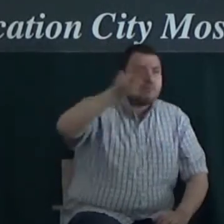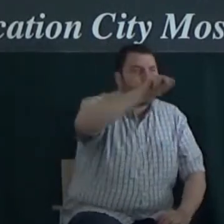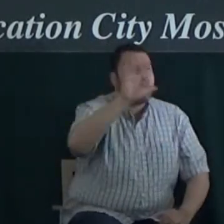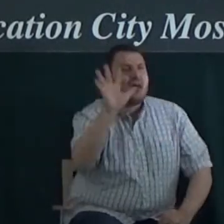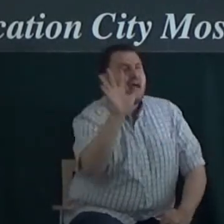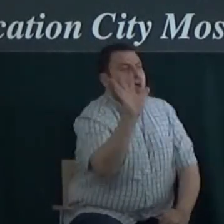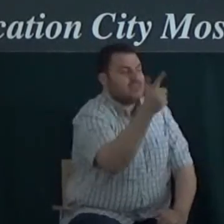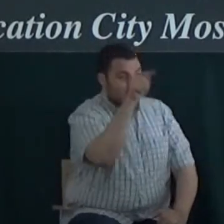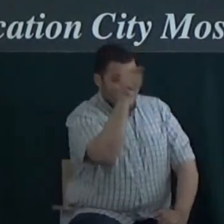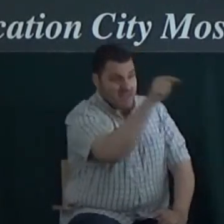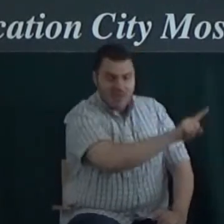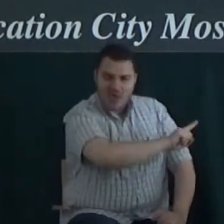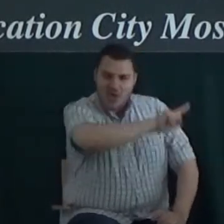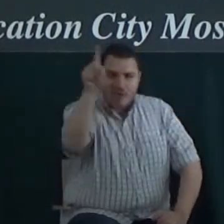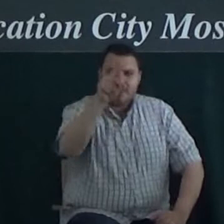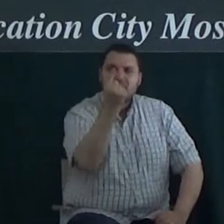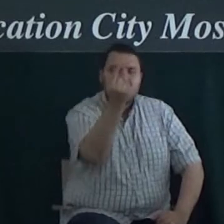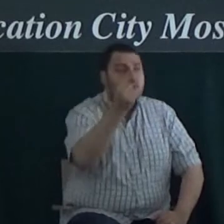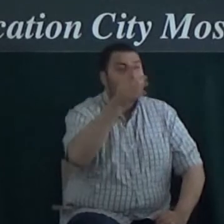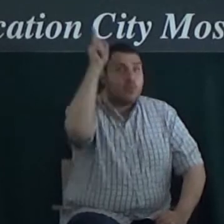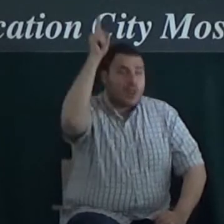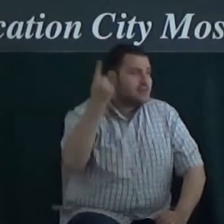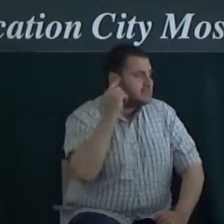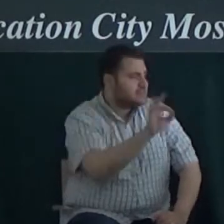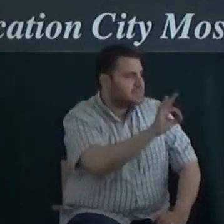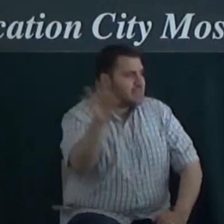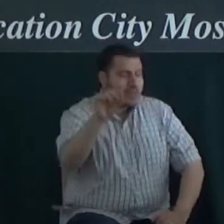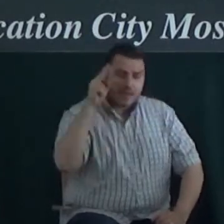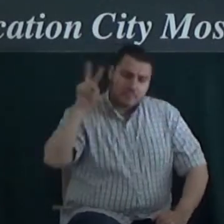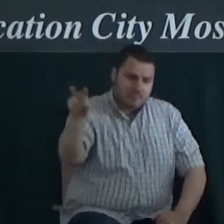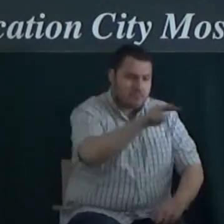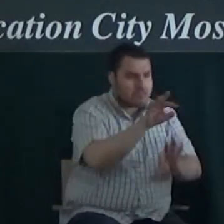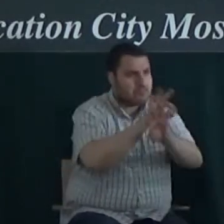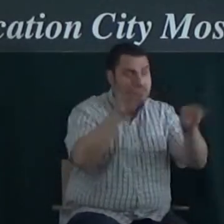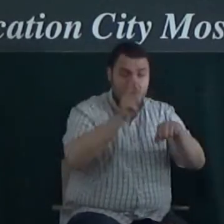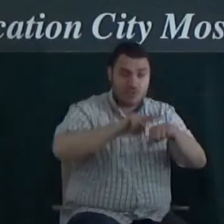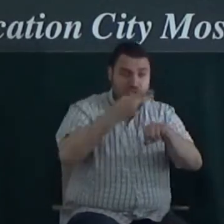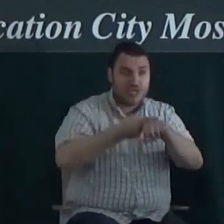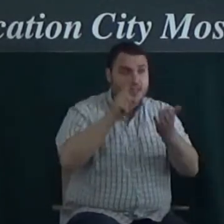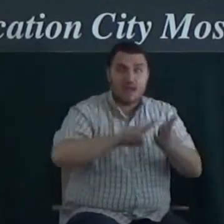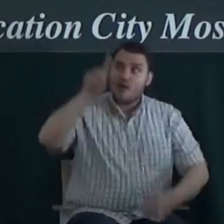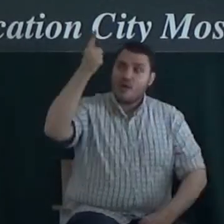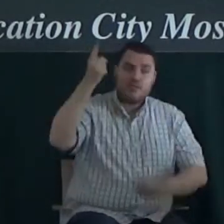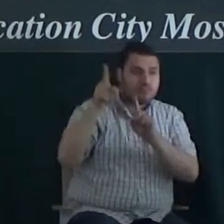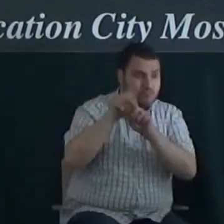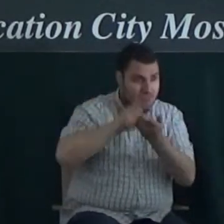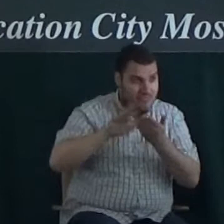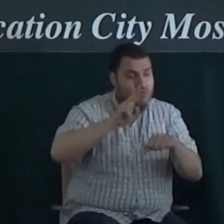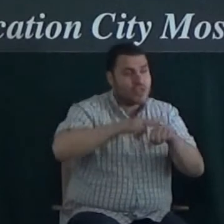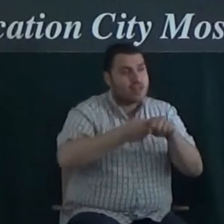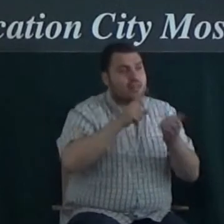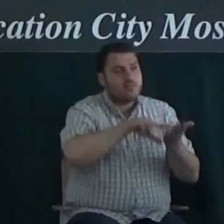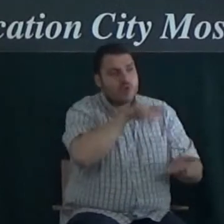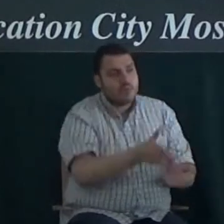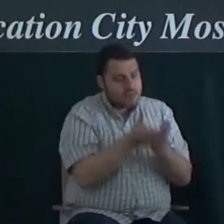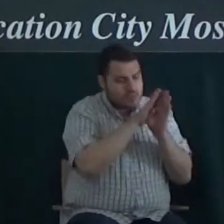وهو السميع البصير. وأشهد أن محمدًا ابن عبد الله عبده ورسوله وصفيه وخليله